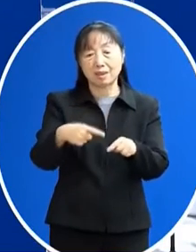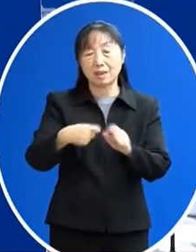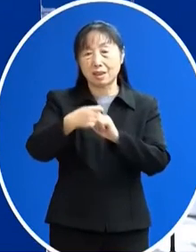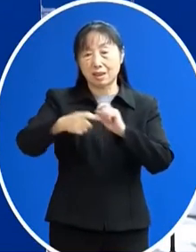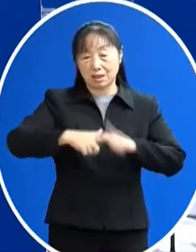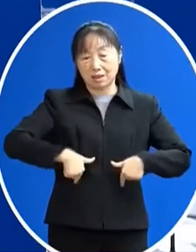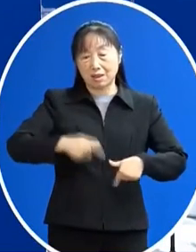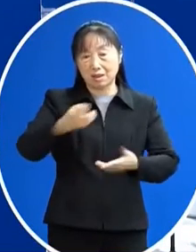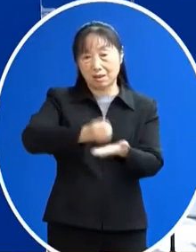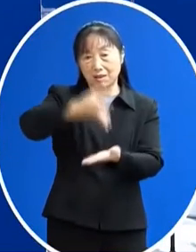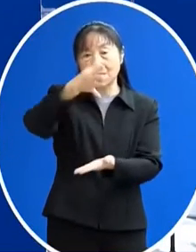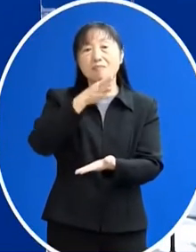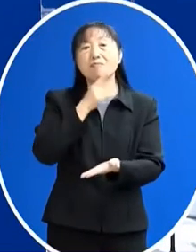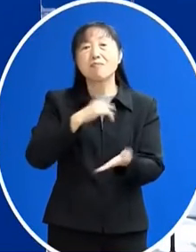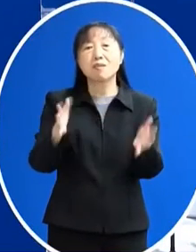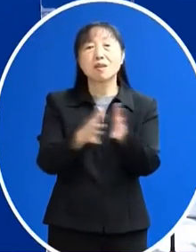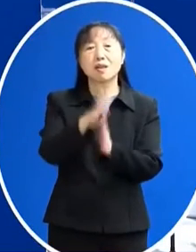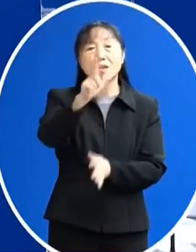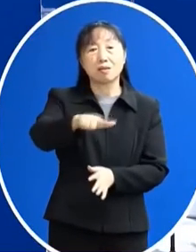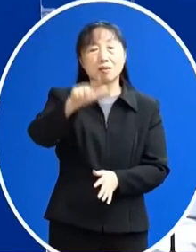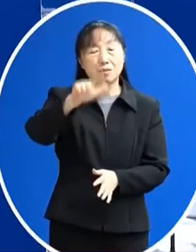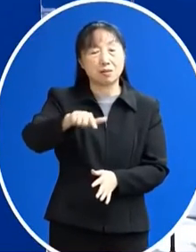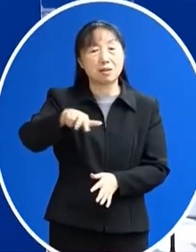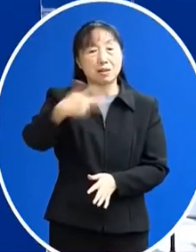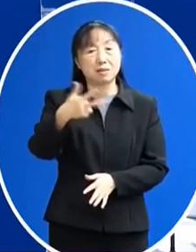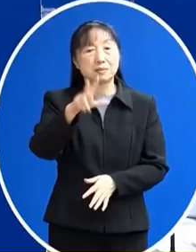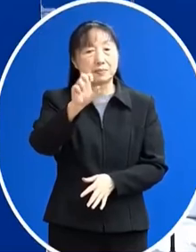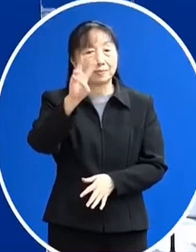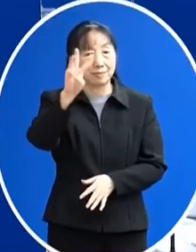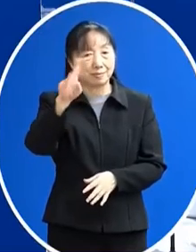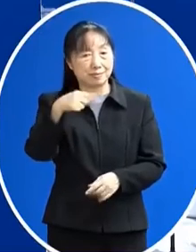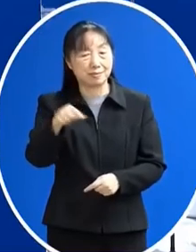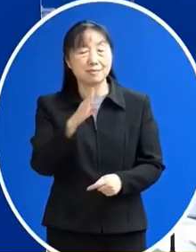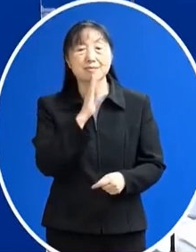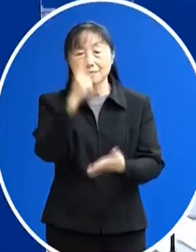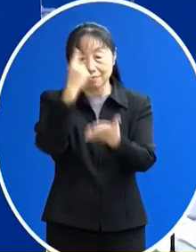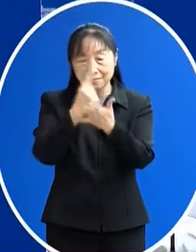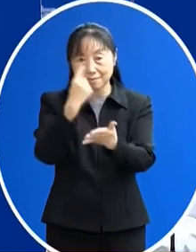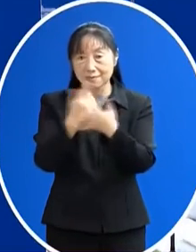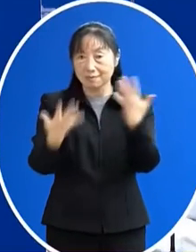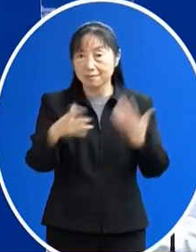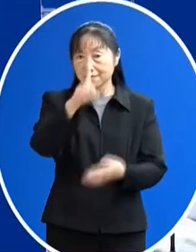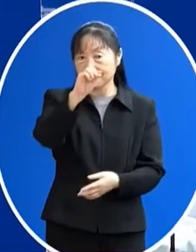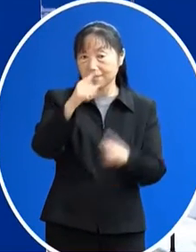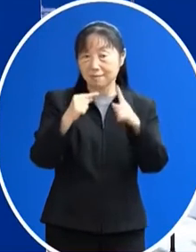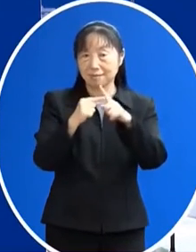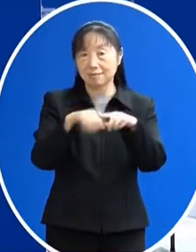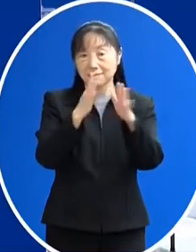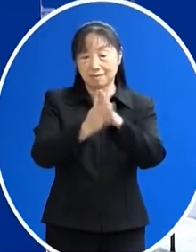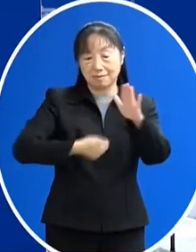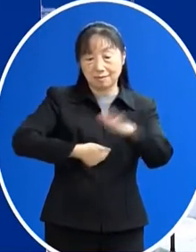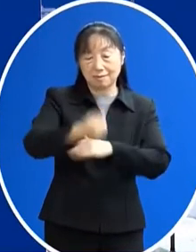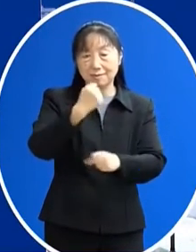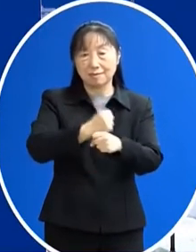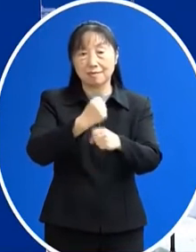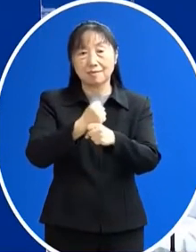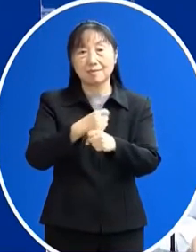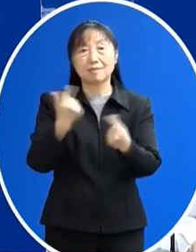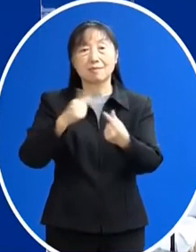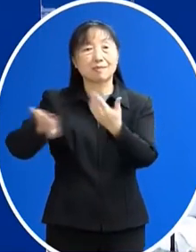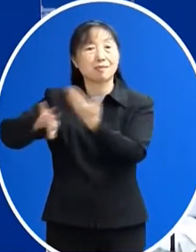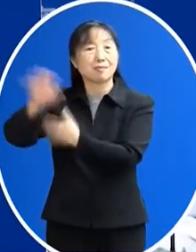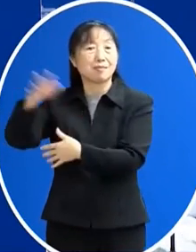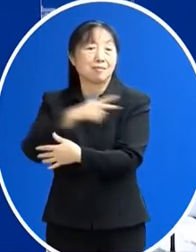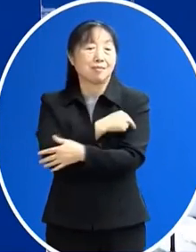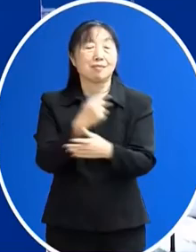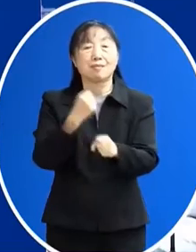造册的这个人员有6773位，那每天大概有将近10000人在进场工作包括外部的人